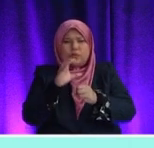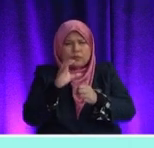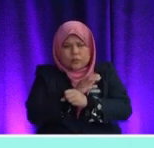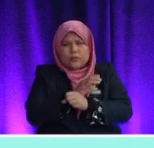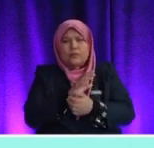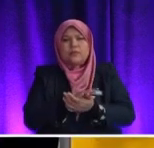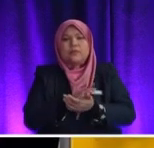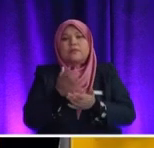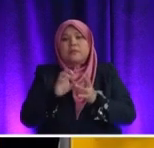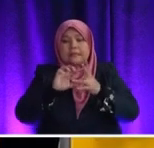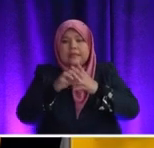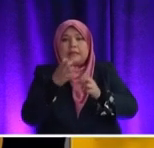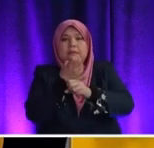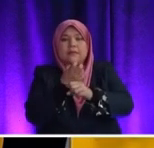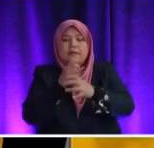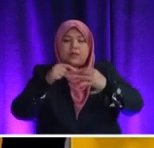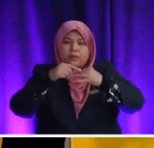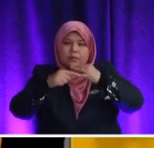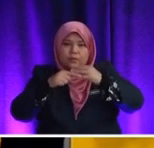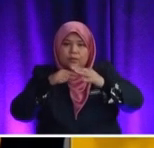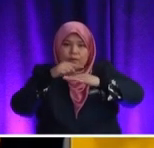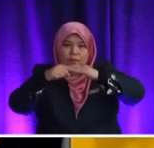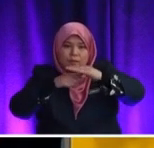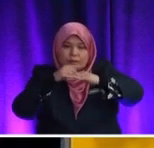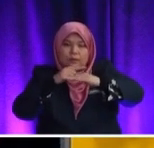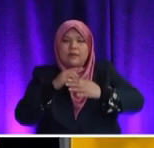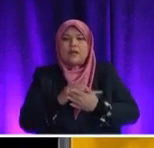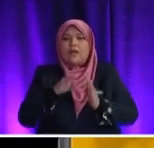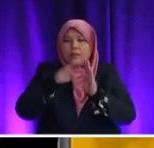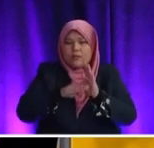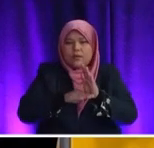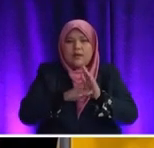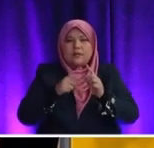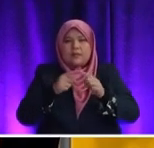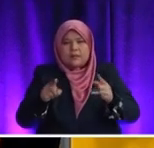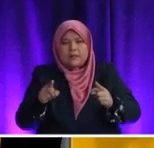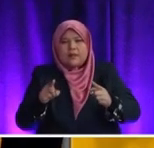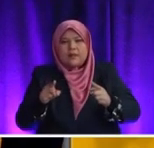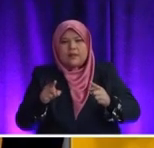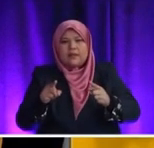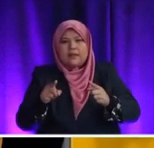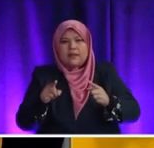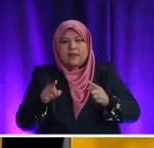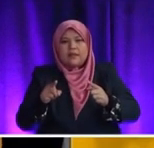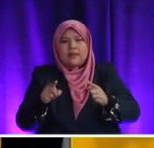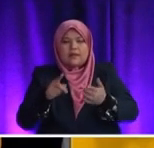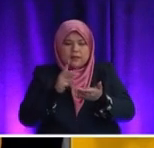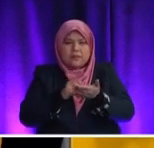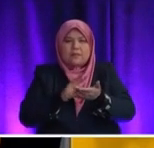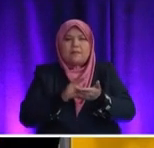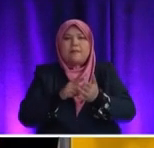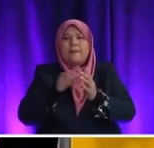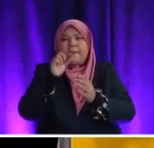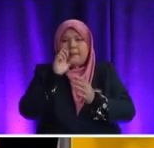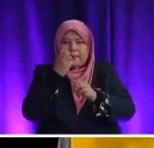cincin emas yang disadur yang lebih murah nyengat tapi dia punya dia punya kandungan mahsus